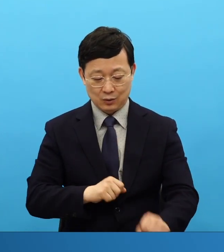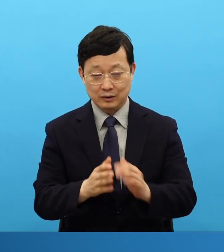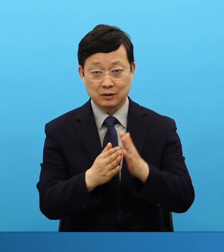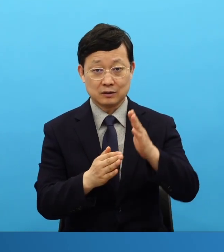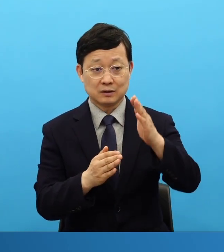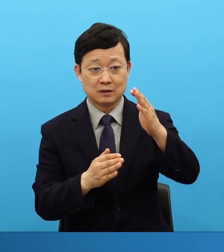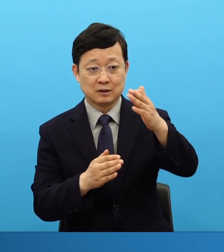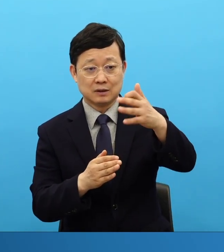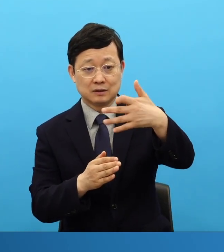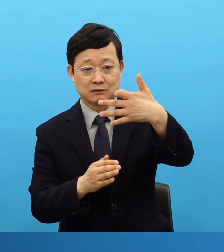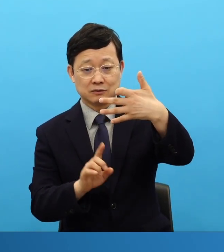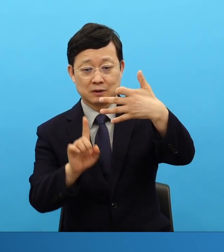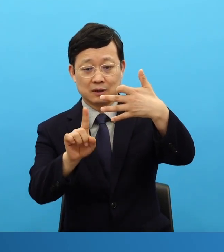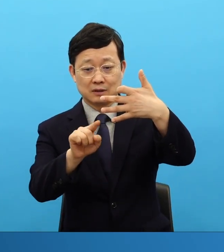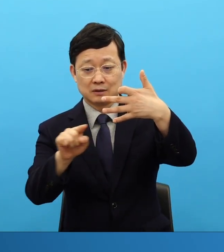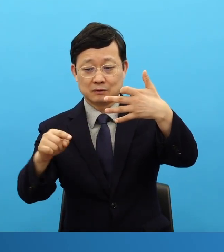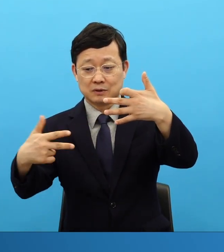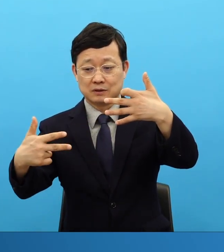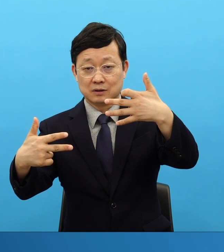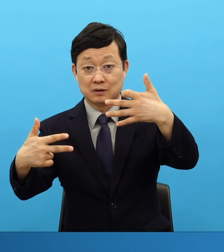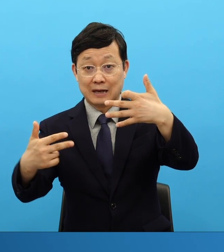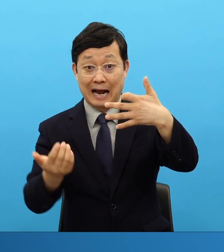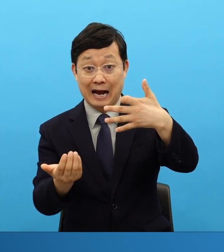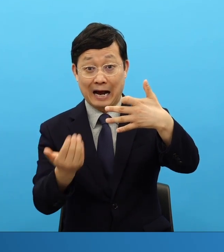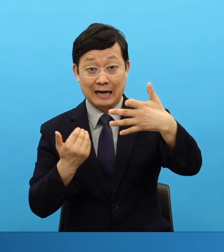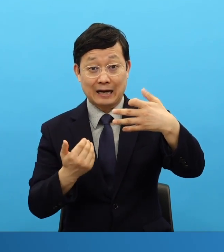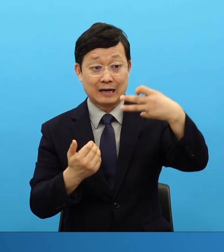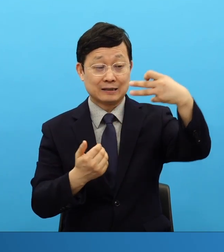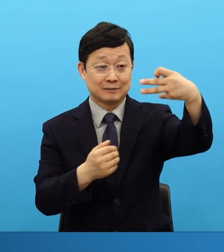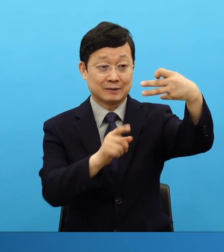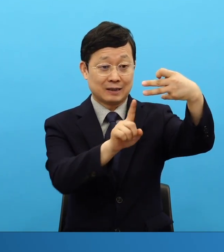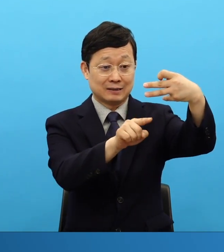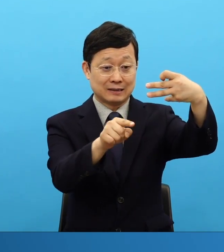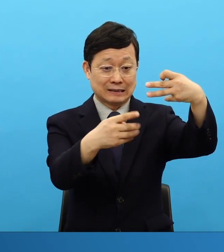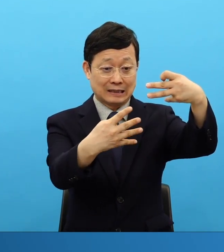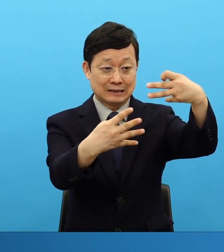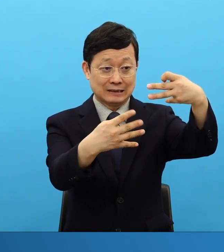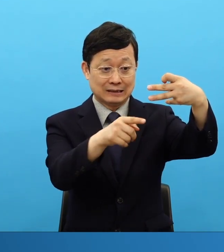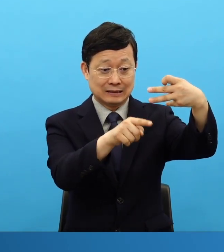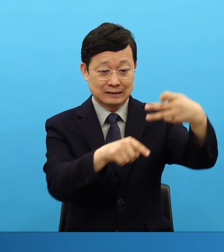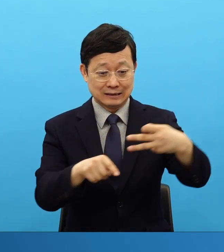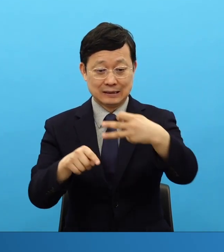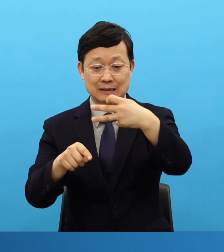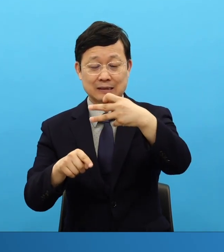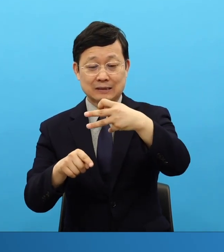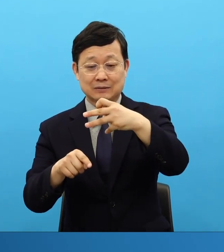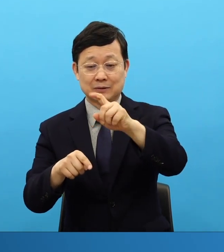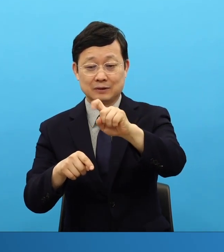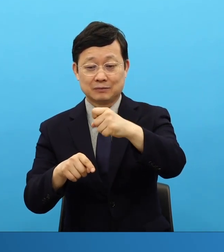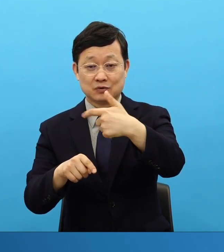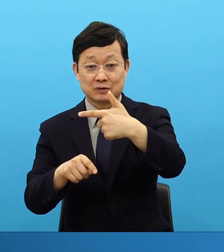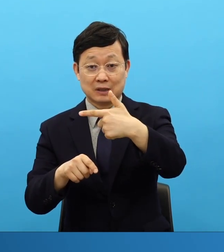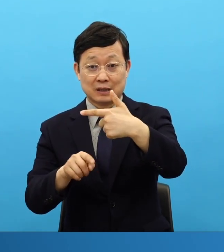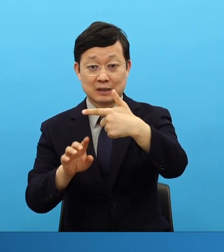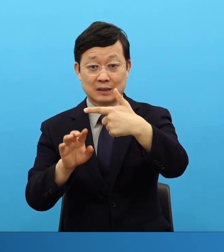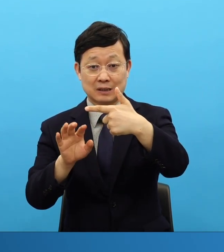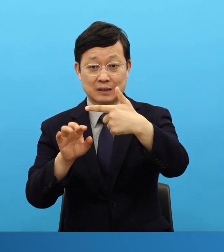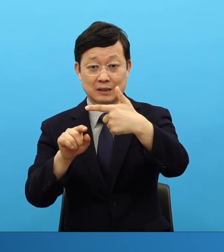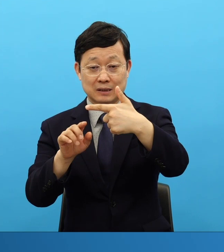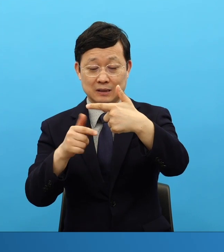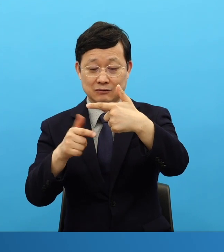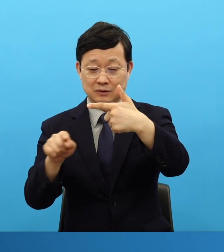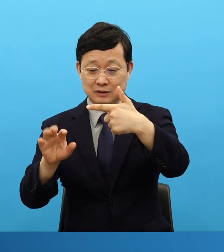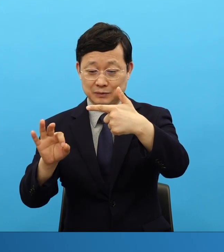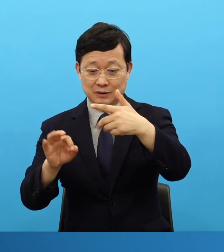이걸 딱 준비하니까 이때부터 뭘 벌어집니까? They prepare 19 verse 1 through 7, and then what happened?